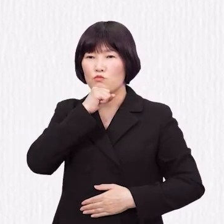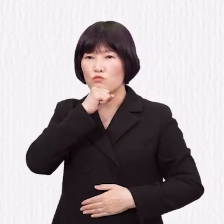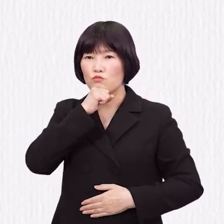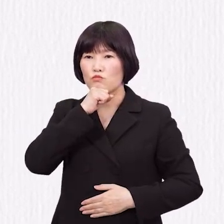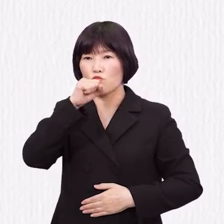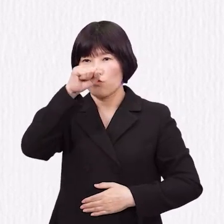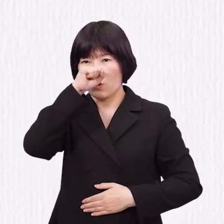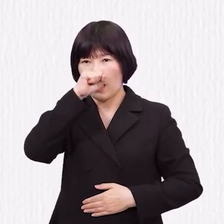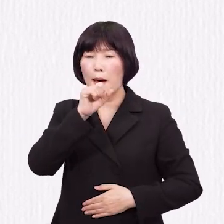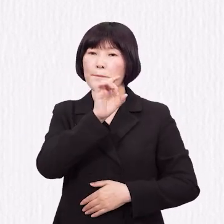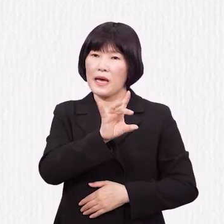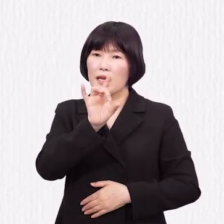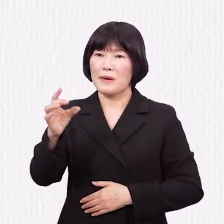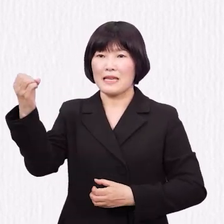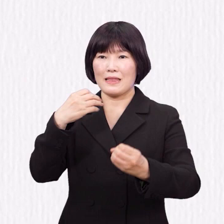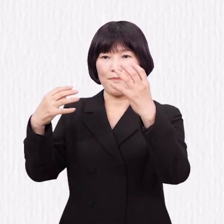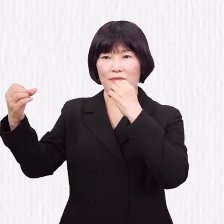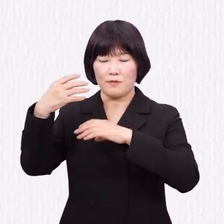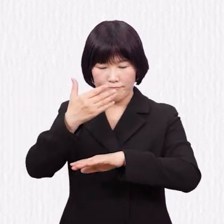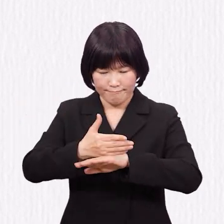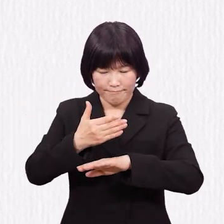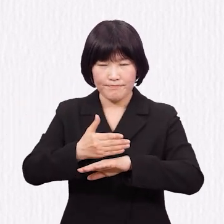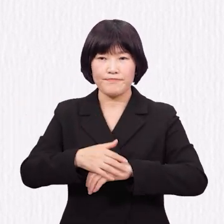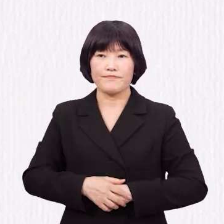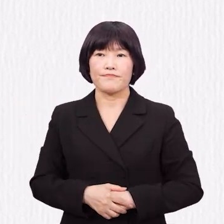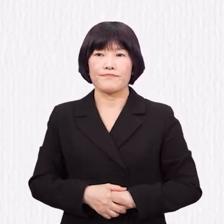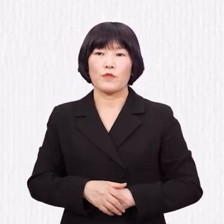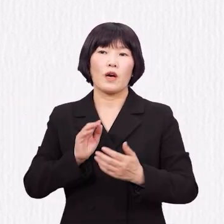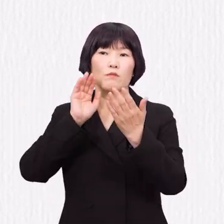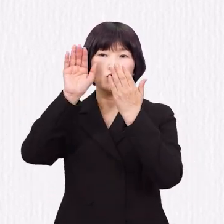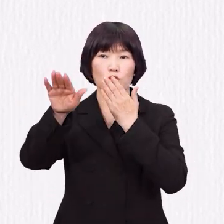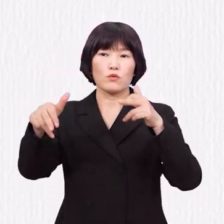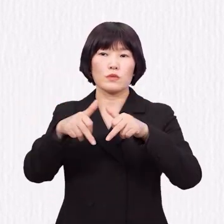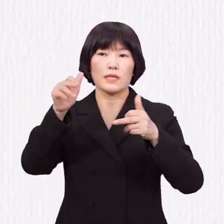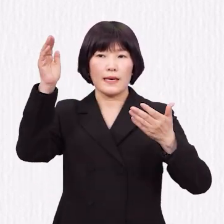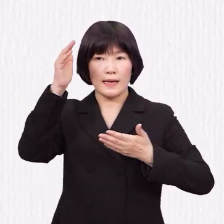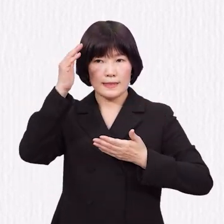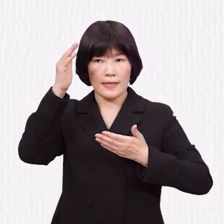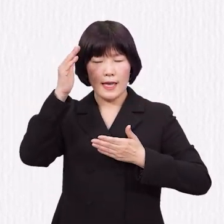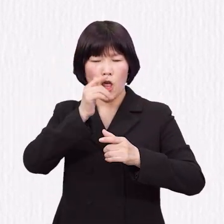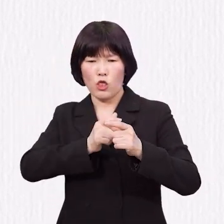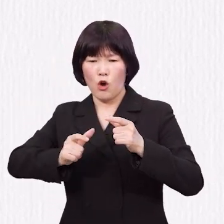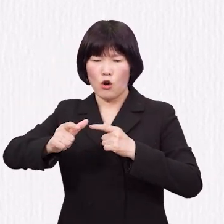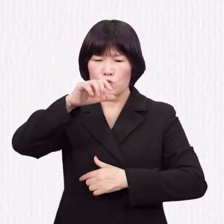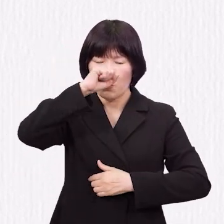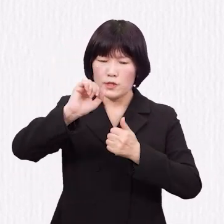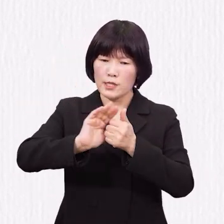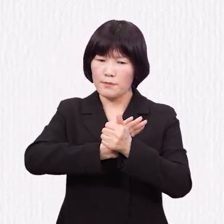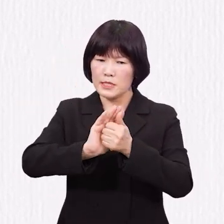만족도를 보여주었습니다. 한 분 한 분 소중한 답변 매우 감사드리며 앞으로도 장애